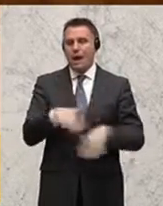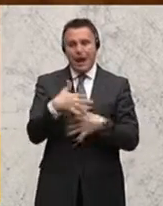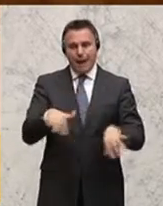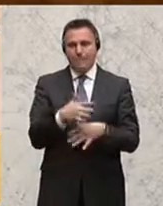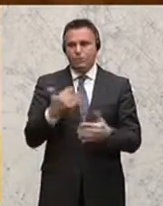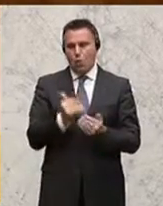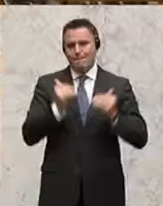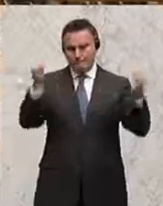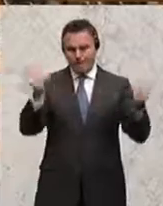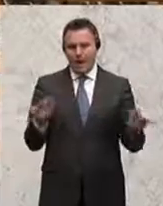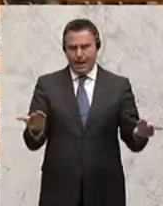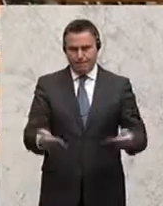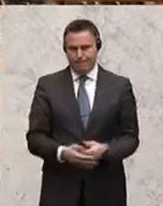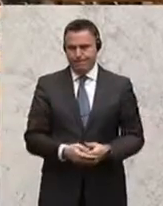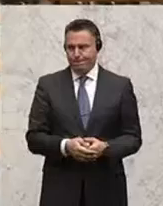Arbeitslosigkeit noch mehr steigt.